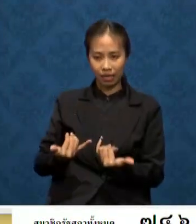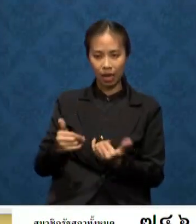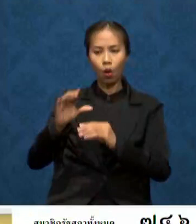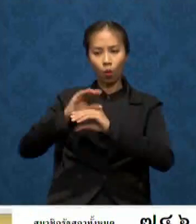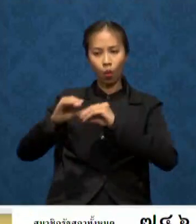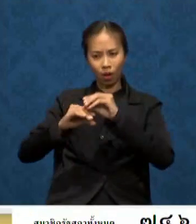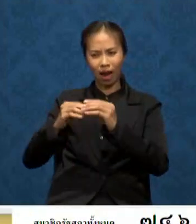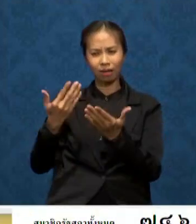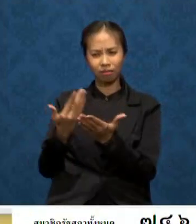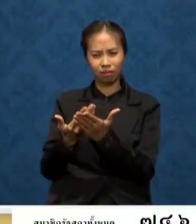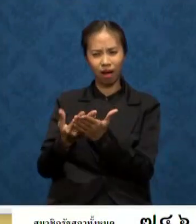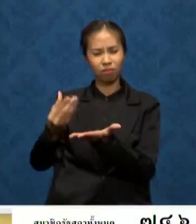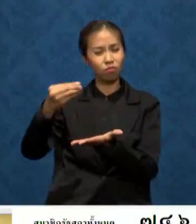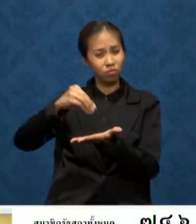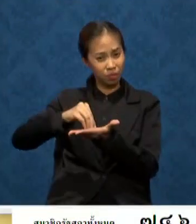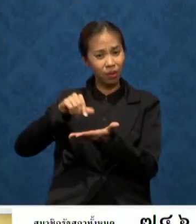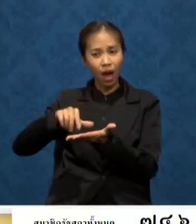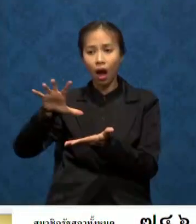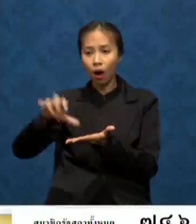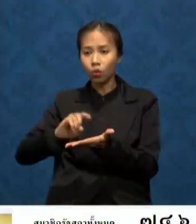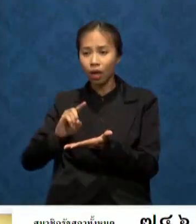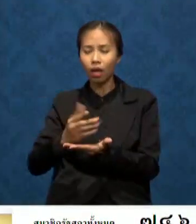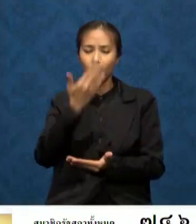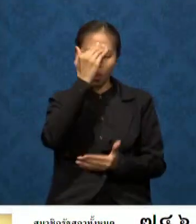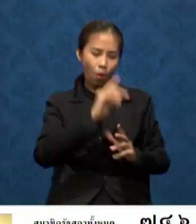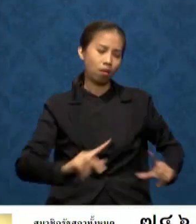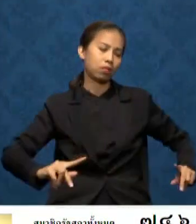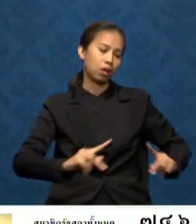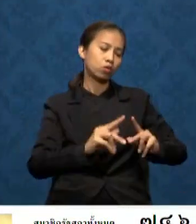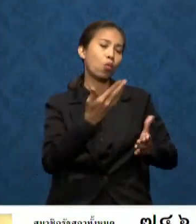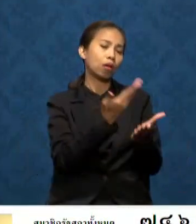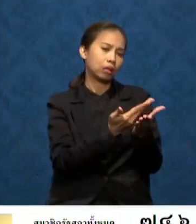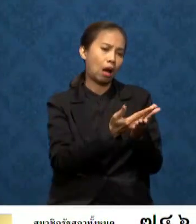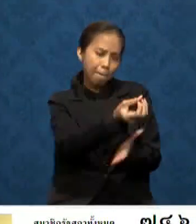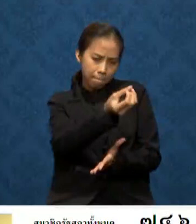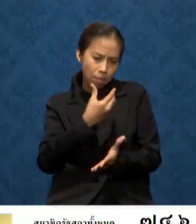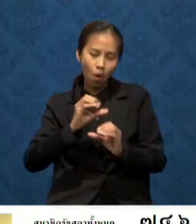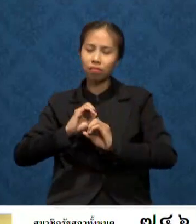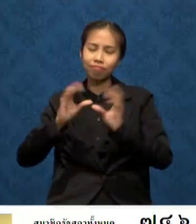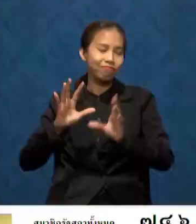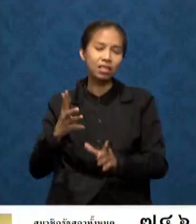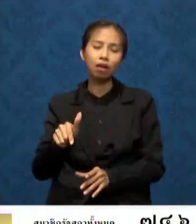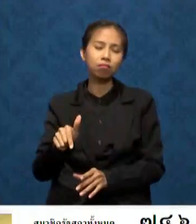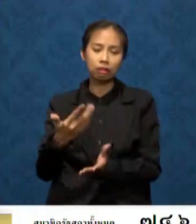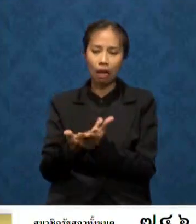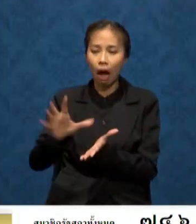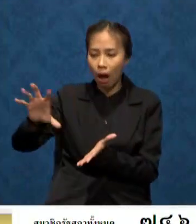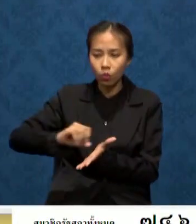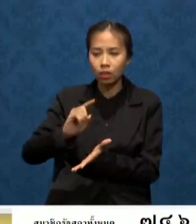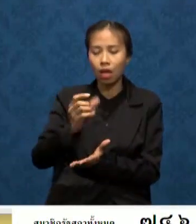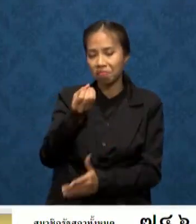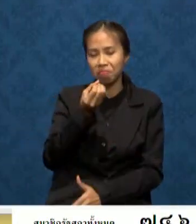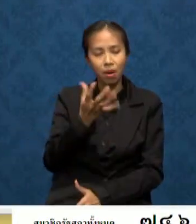รัฐมนตรีช่วยคลังยังไม่สามารถชี้แจงแหล่งที่มาของรายได้ที่แท้จริง